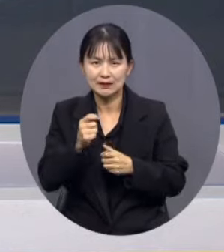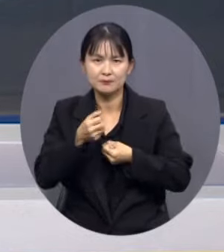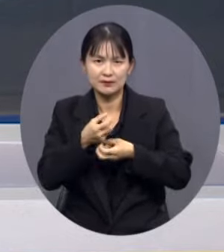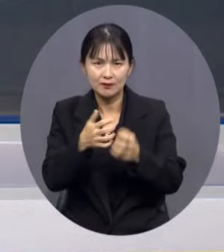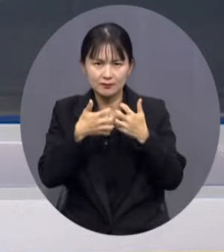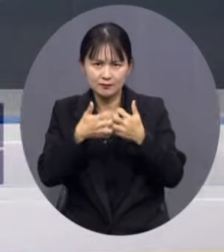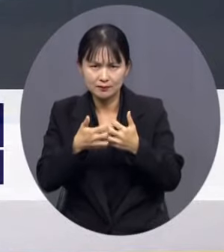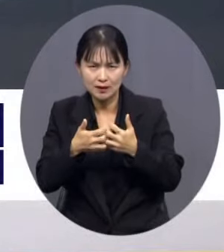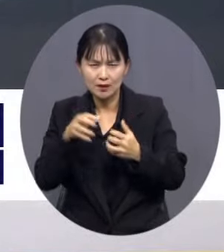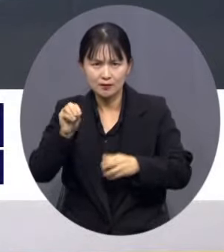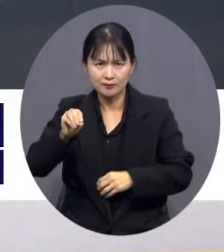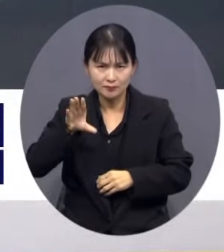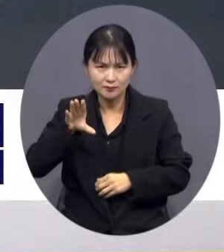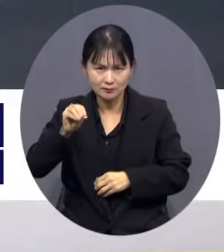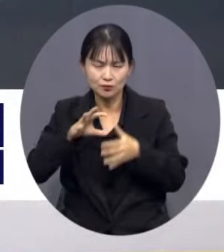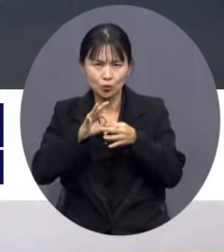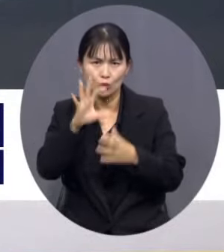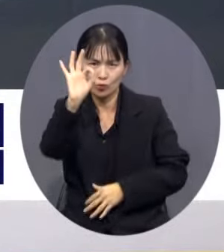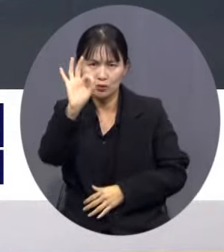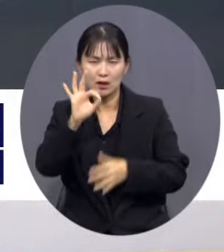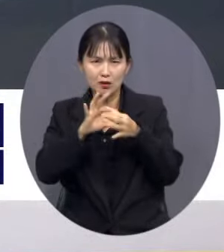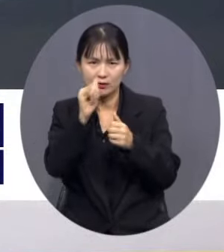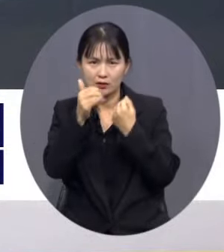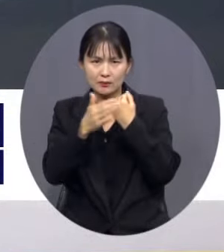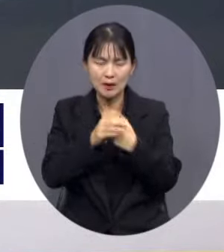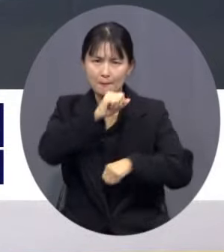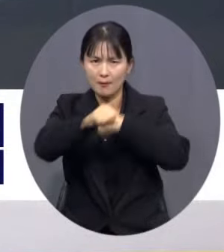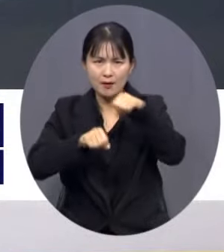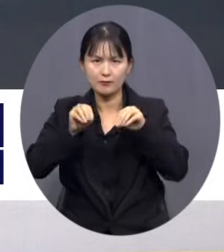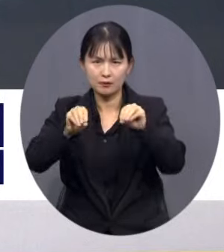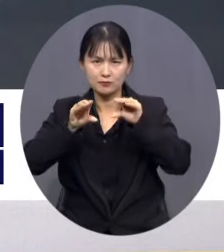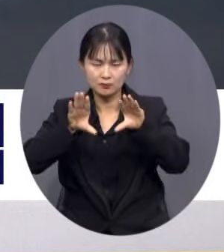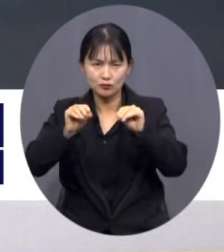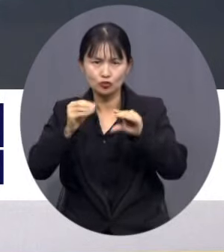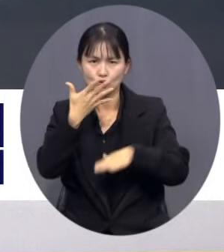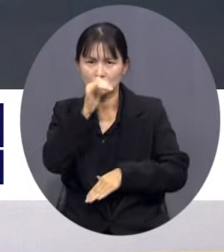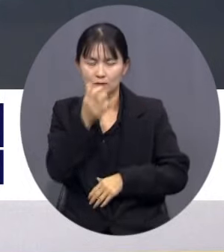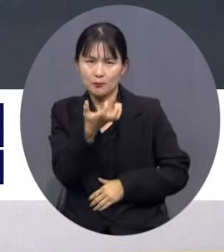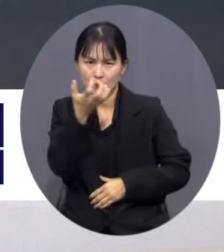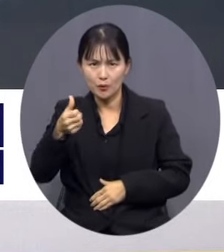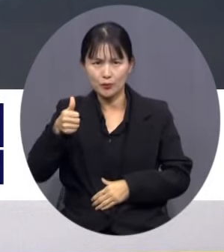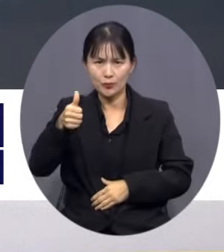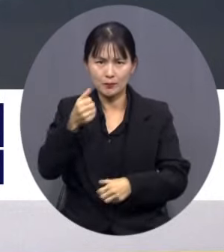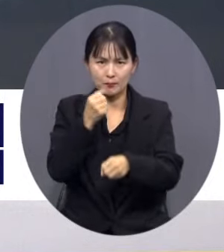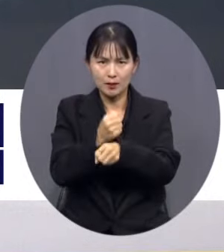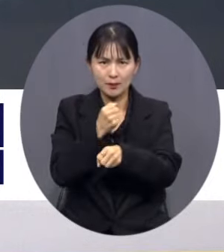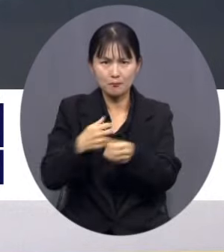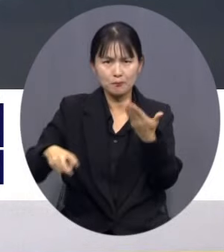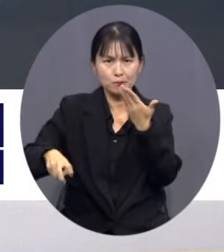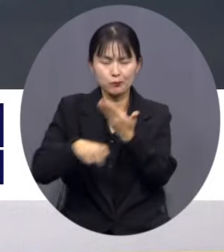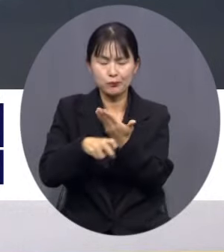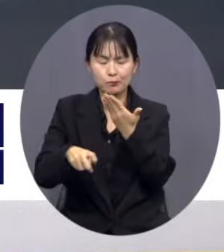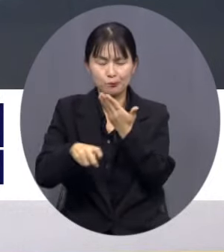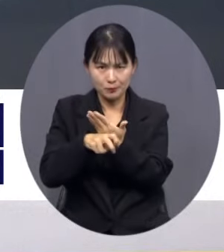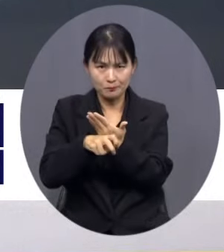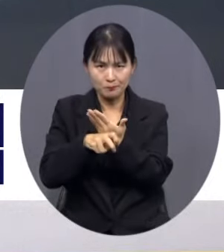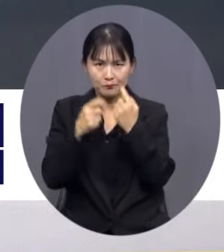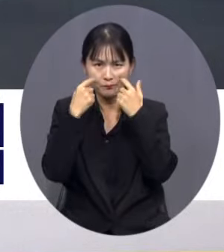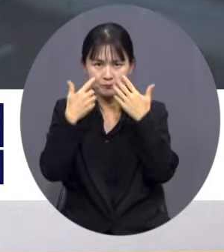택시 미터기의 전원은 요금과 연계돼 있어 임의로 켜고 끌 수 있도록 별도의 스위치를 설치하는 것은 현행법상